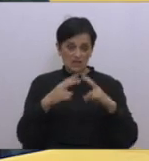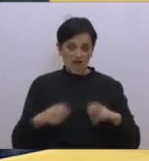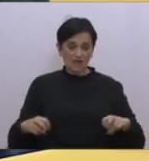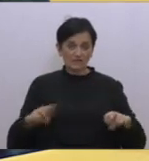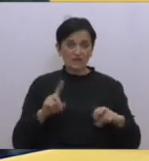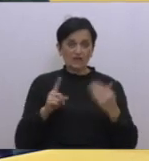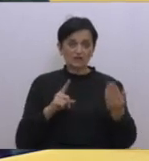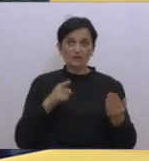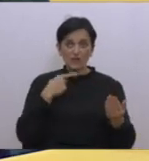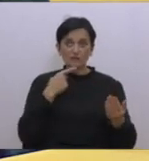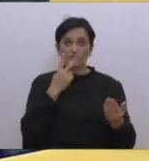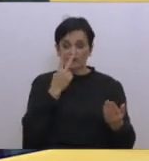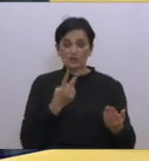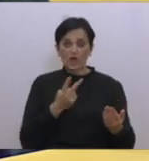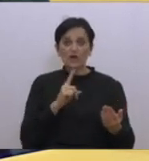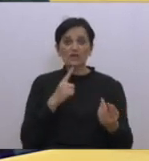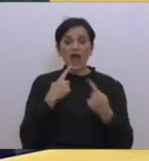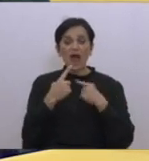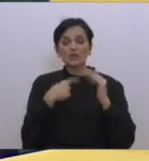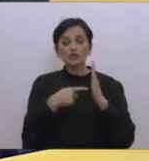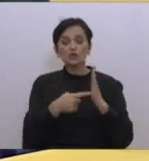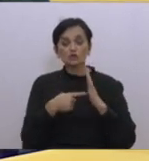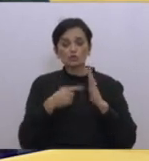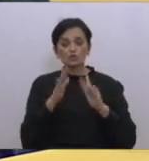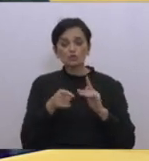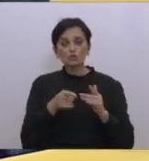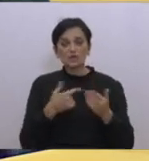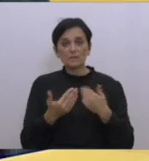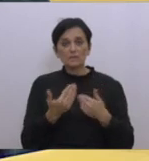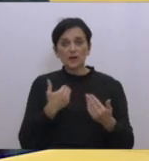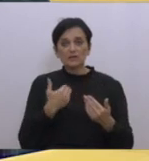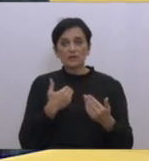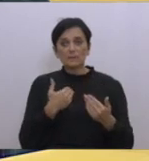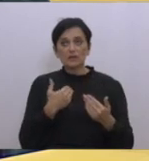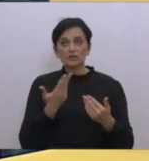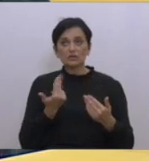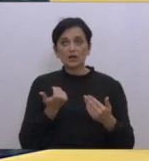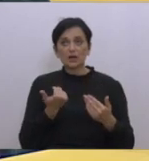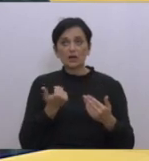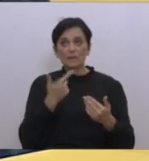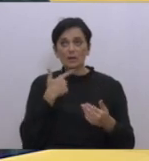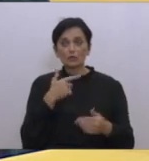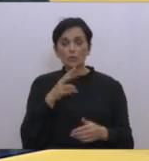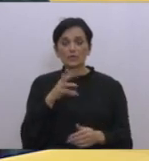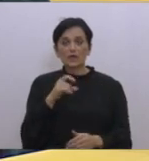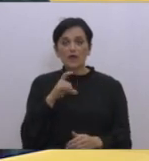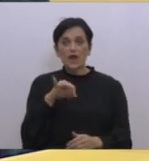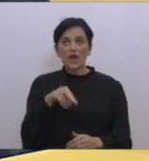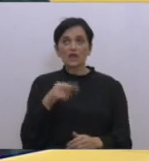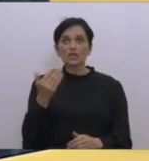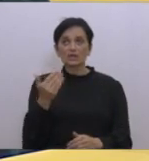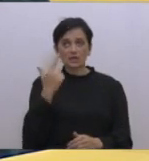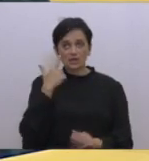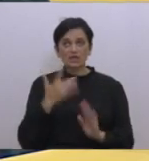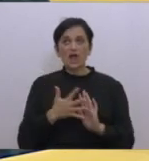თქვენ ბრძანებთ და ნახოთ რა დისკუსია შედგება ამასთან მიმართებაში. Და ბატონო მიხელ, ნუ